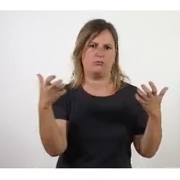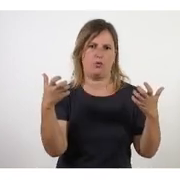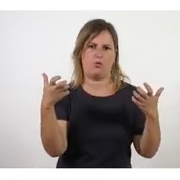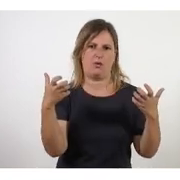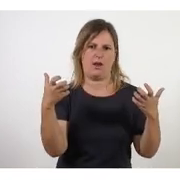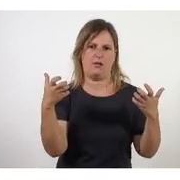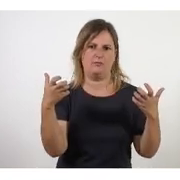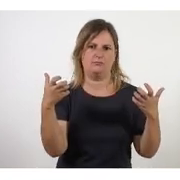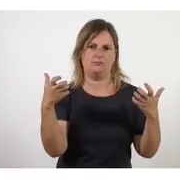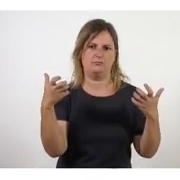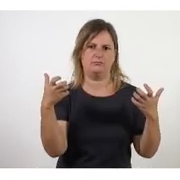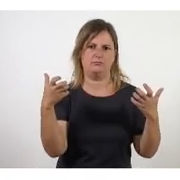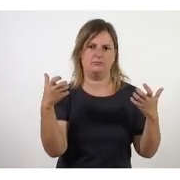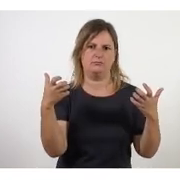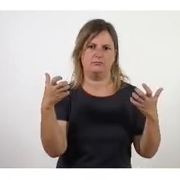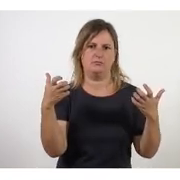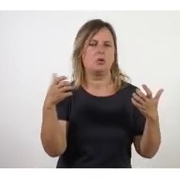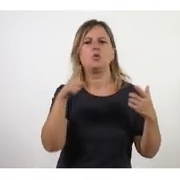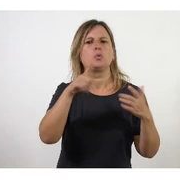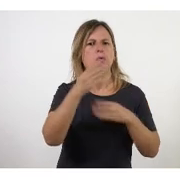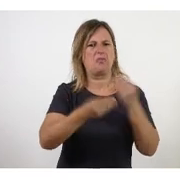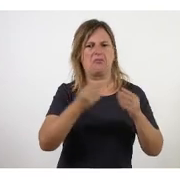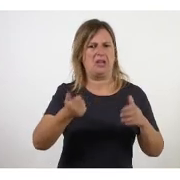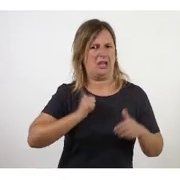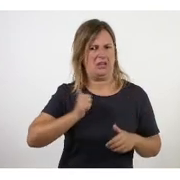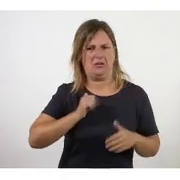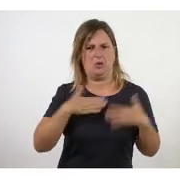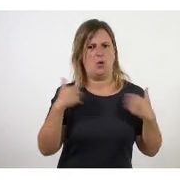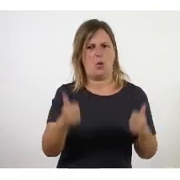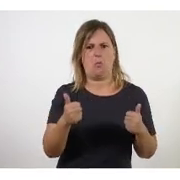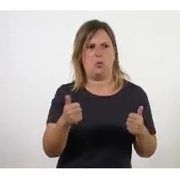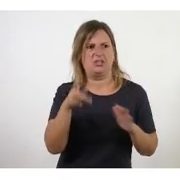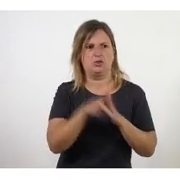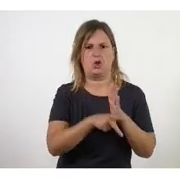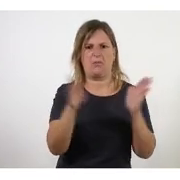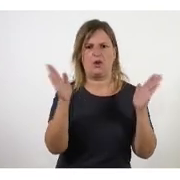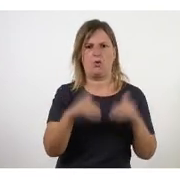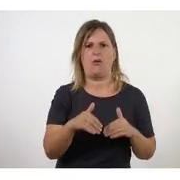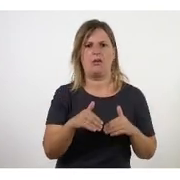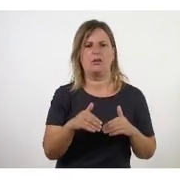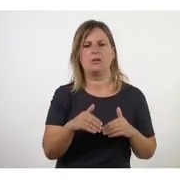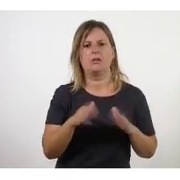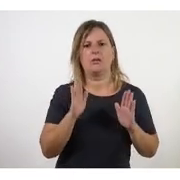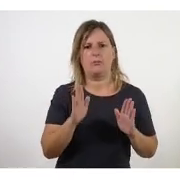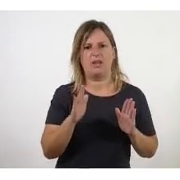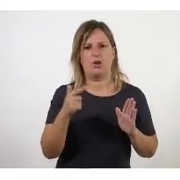de les fotografies que tinguis. A veure, pots fer-ho com vulguis, és a dir, no hi ha una norma. Però jo el que acostumo